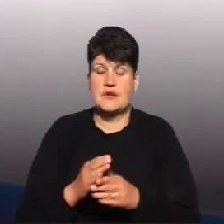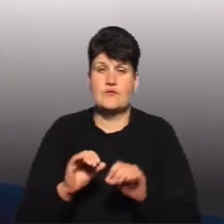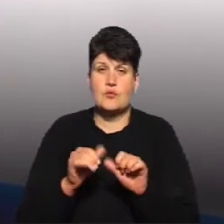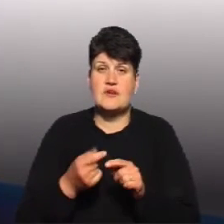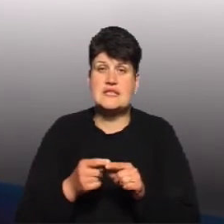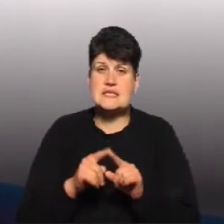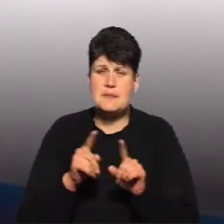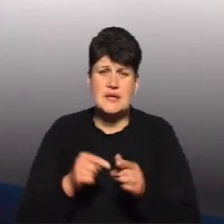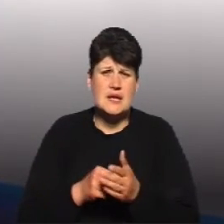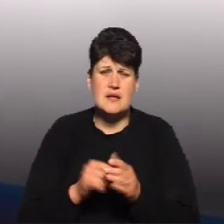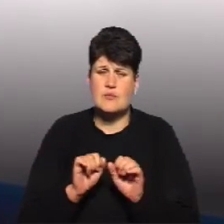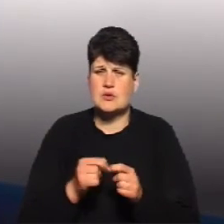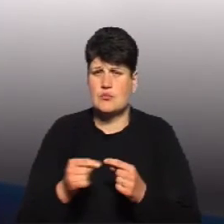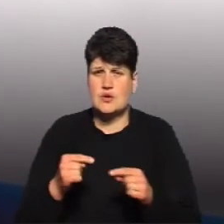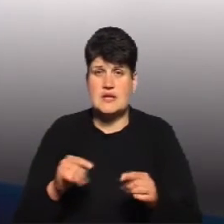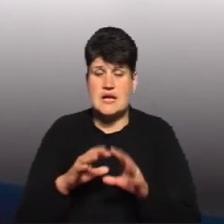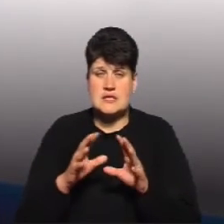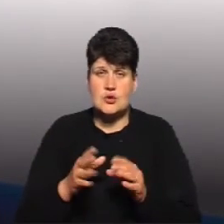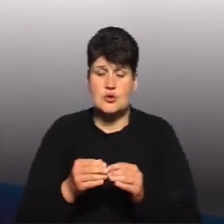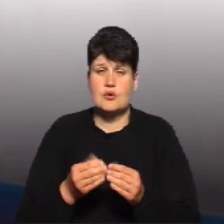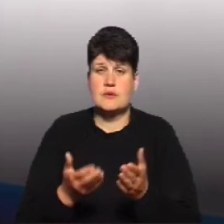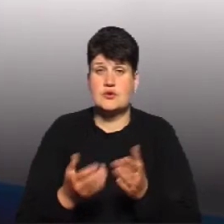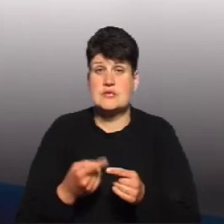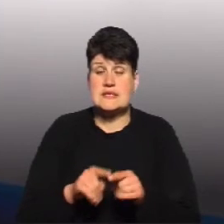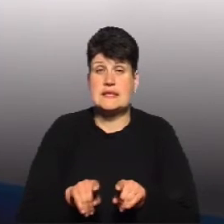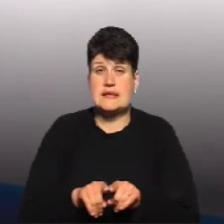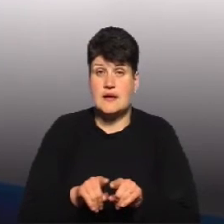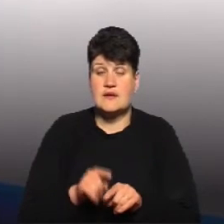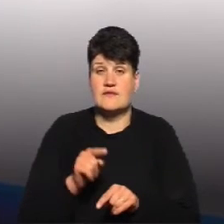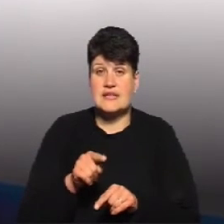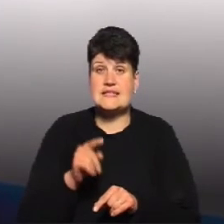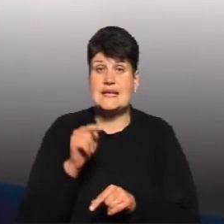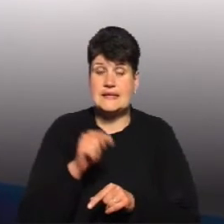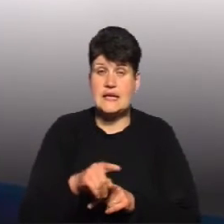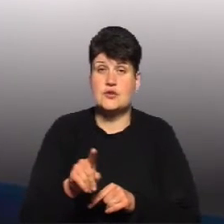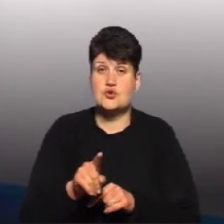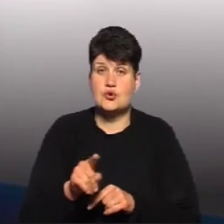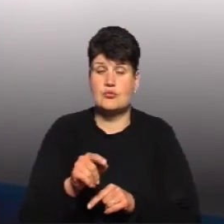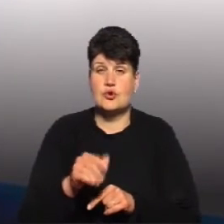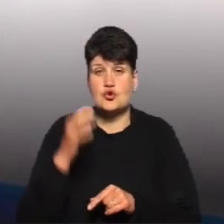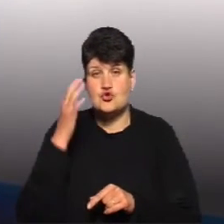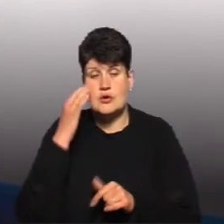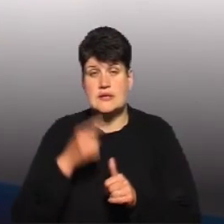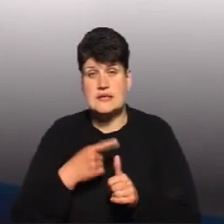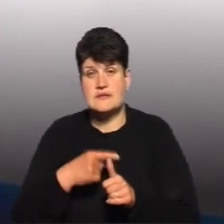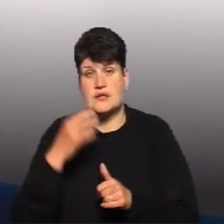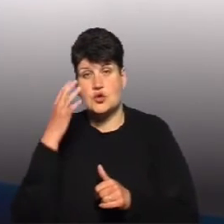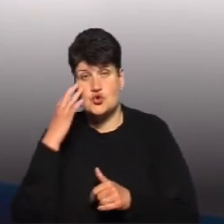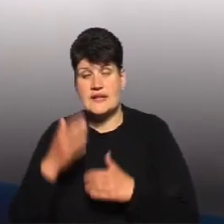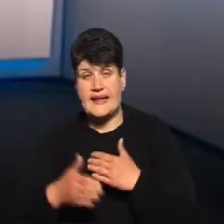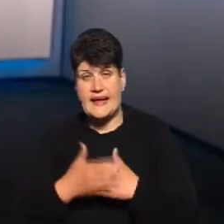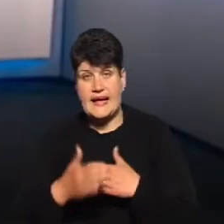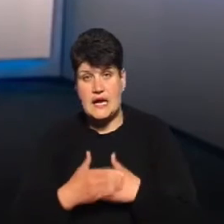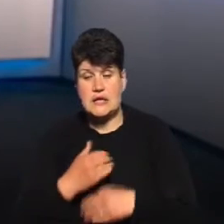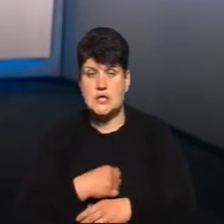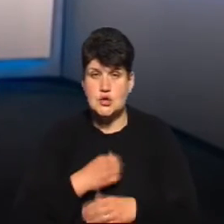по-різному. Якщо загалом це так, чи за те ви, щоб чорне називати чорним і карати його, ну, зло називати злом, так? Ну,